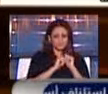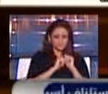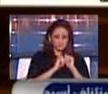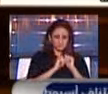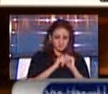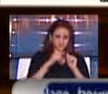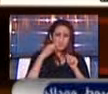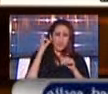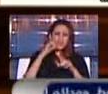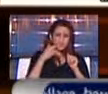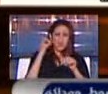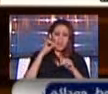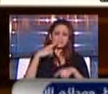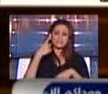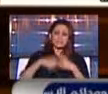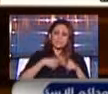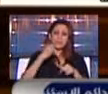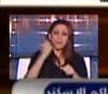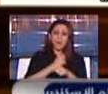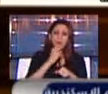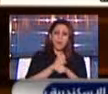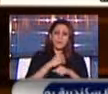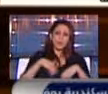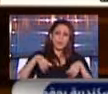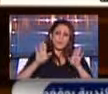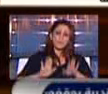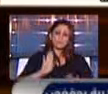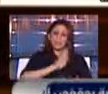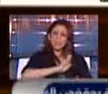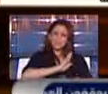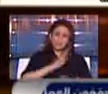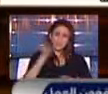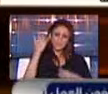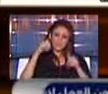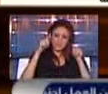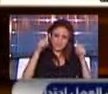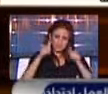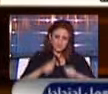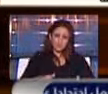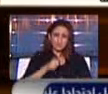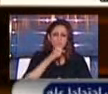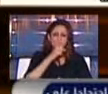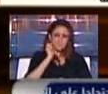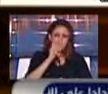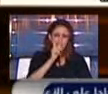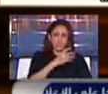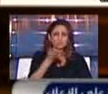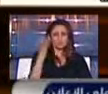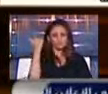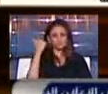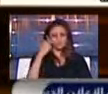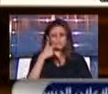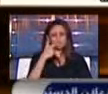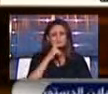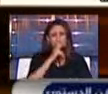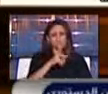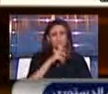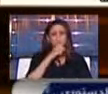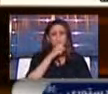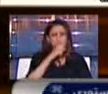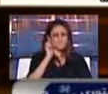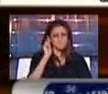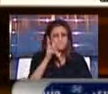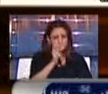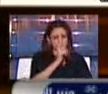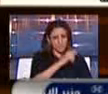والمادة تنفيذ، لان كان المجلس العسكري برضو طلع قرارات بالنسبه لحكايه المعاشات دي طلعها من زمان وقال باثر رجعي